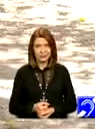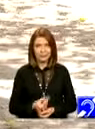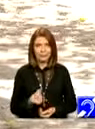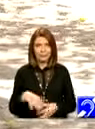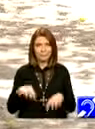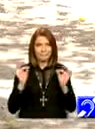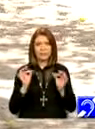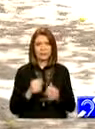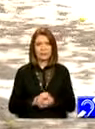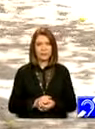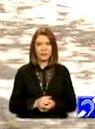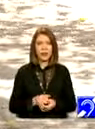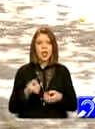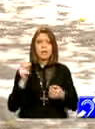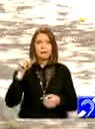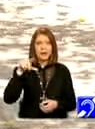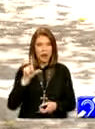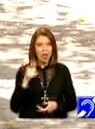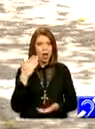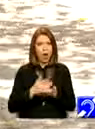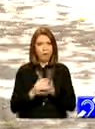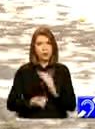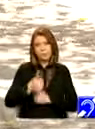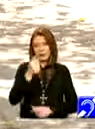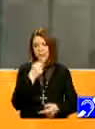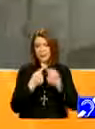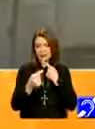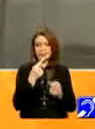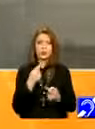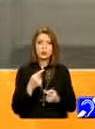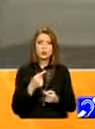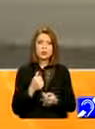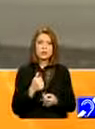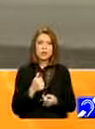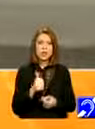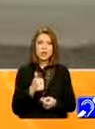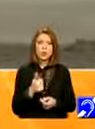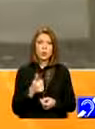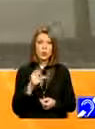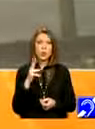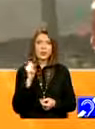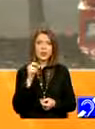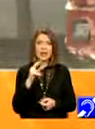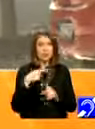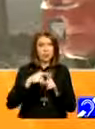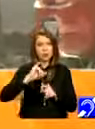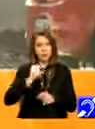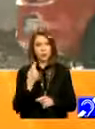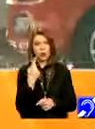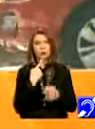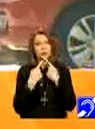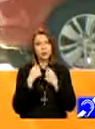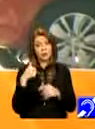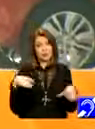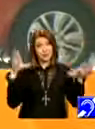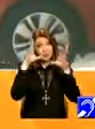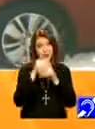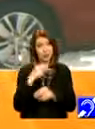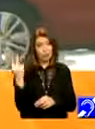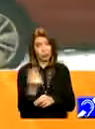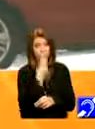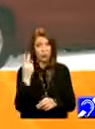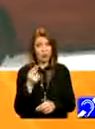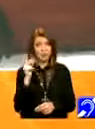Bună ziua, bine v-am găsit. Liberalii au avut o primă sesiune de negocieri cu cei de la USR Plus, dar și o discuție aseară timp de 2 ore